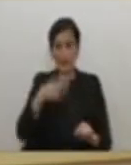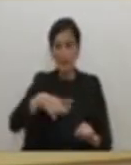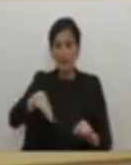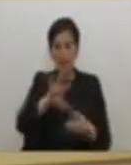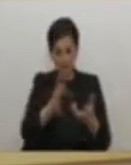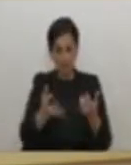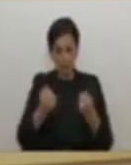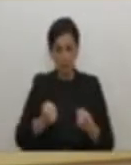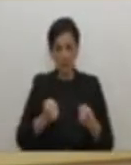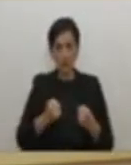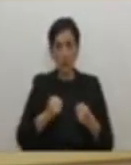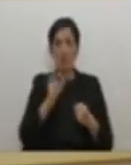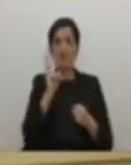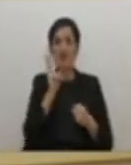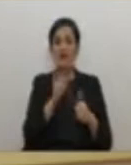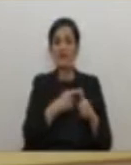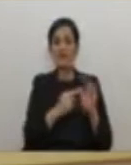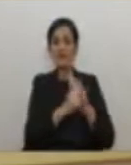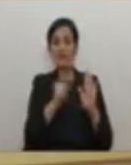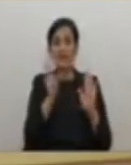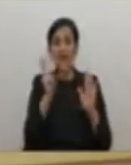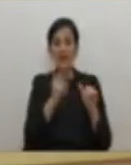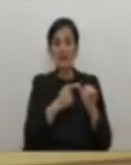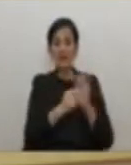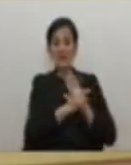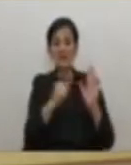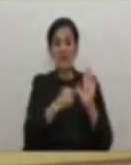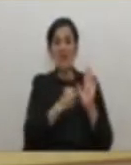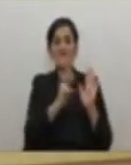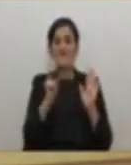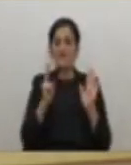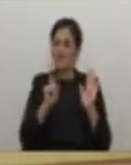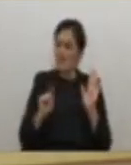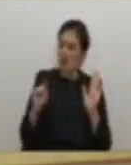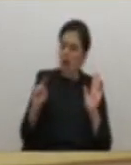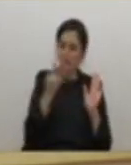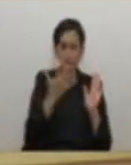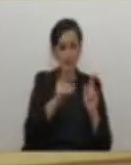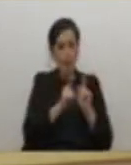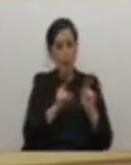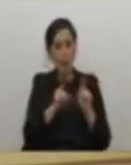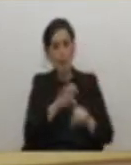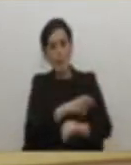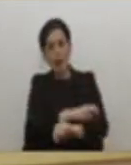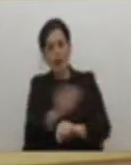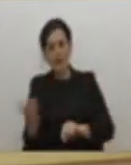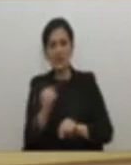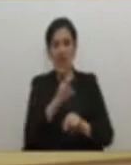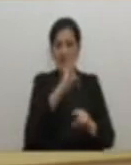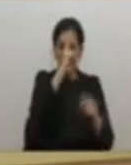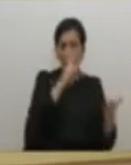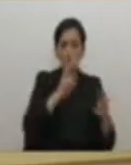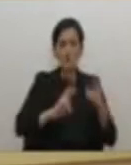მიიღოს კანდიდატის სტატუსი. Და ეს კანდიდატის სტატუსი არ არის ვინმეს მონაპოვარი, რომელიმე ოპოზიციური პარტიის ან